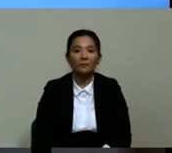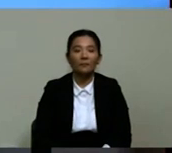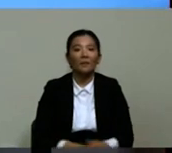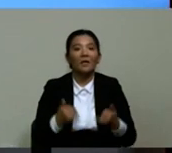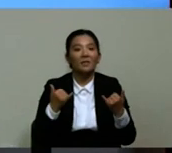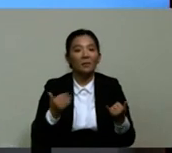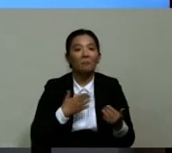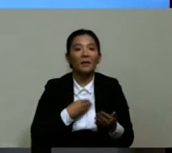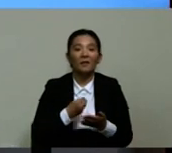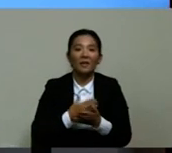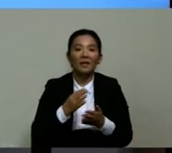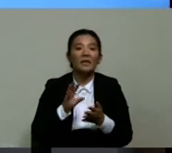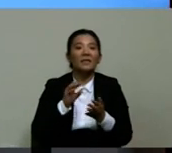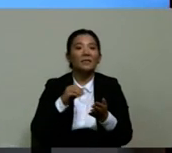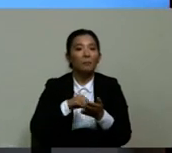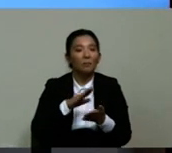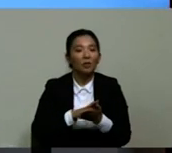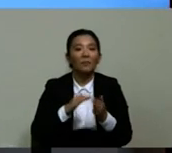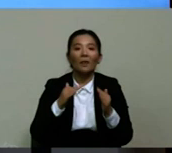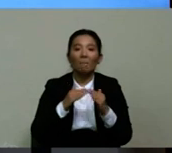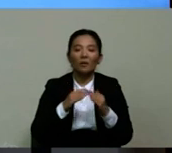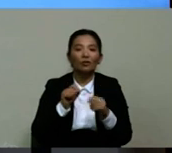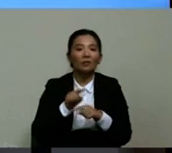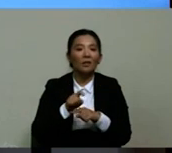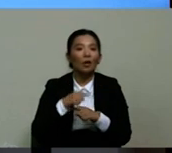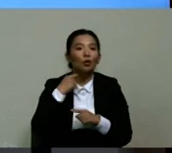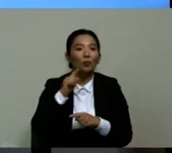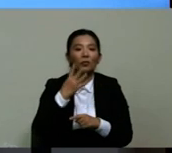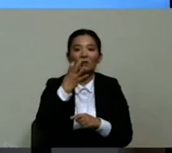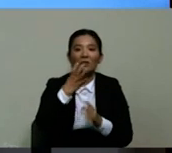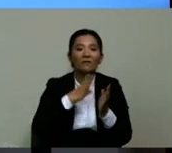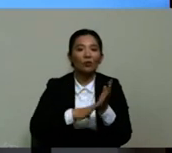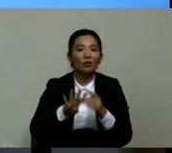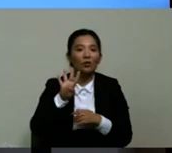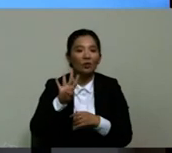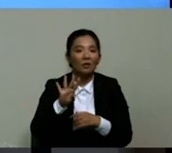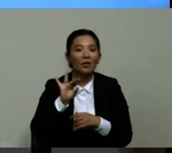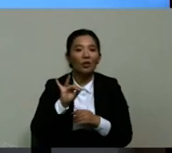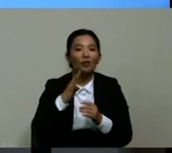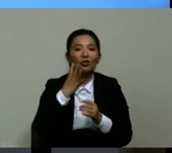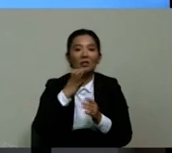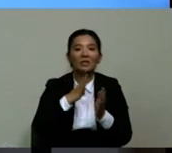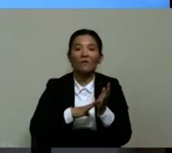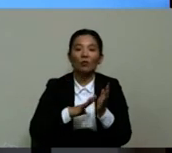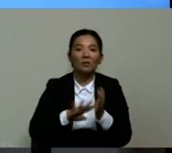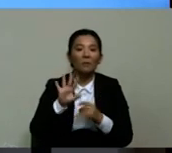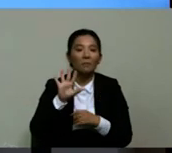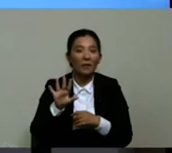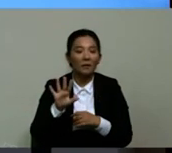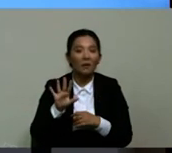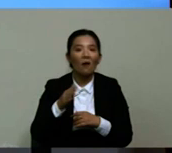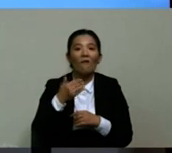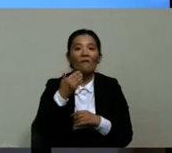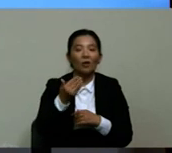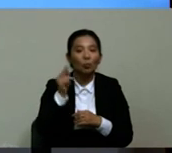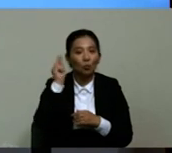Теперь, мои дорогие, запишем домашнее задание. Это номера 494 и 495 в